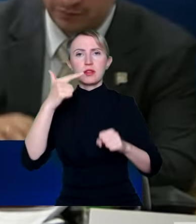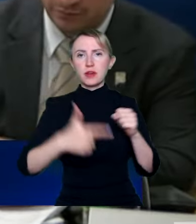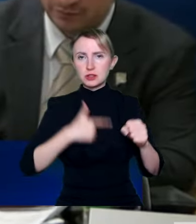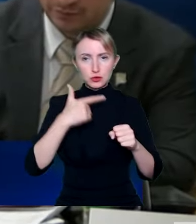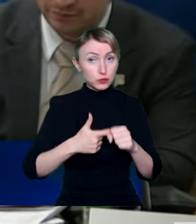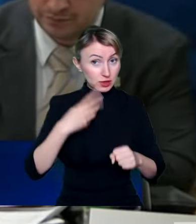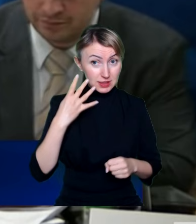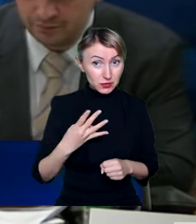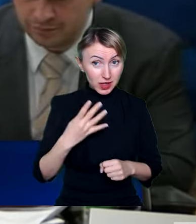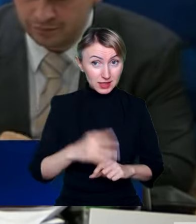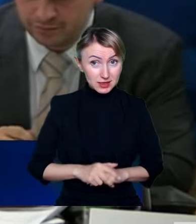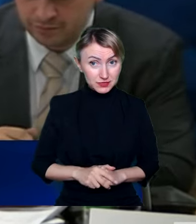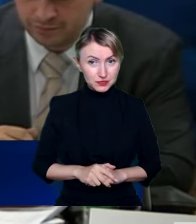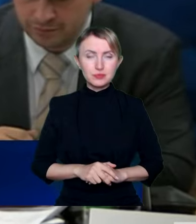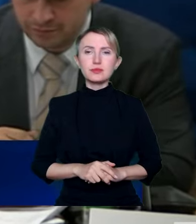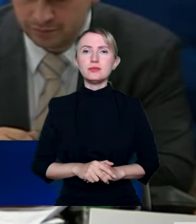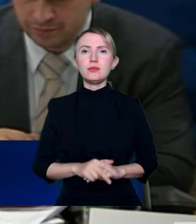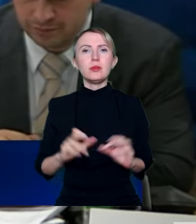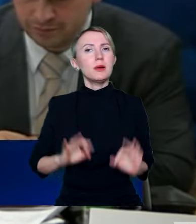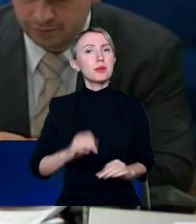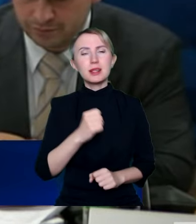2024. Mamy rok, panie pośle,